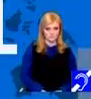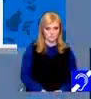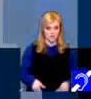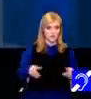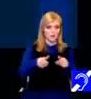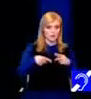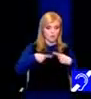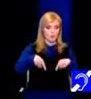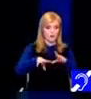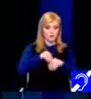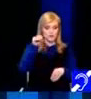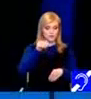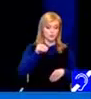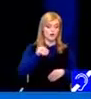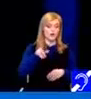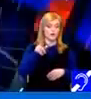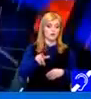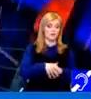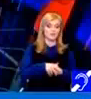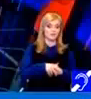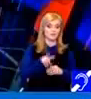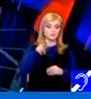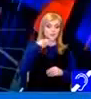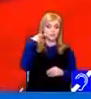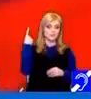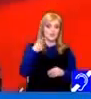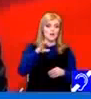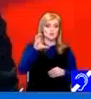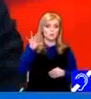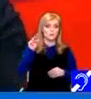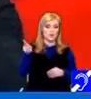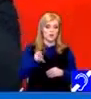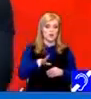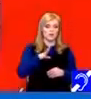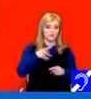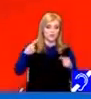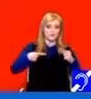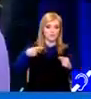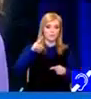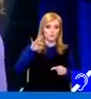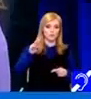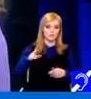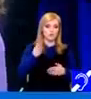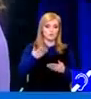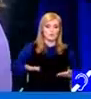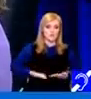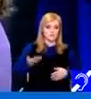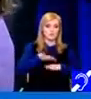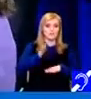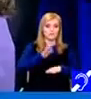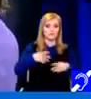Campania electorală din Rusia capătă aspecte dramatice. Ksenia Sobchak, cel mai critic contracandidat al lui Vladimir Putin, a avut viață grea într-o emisiune